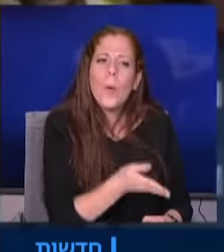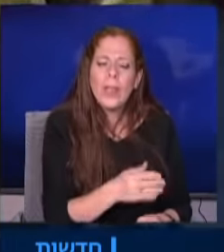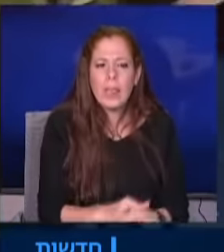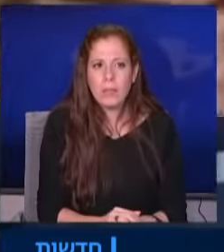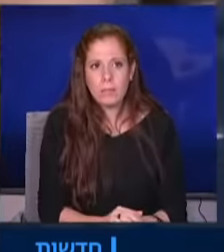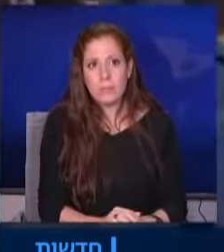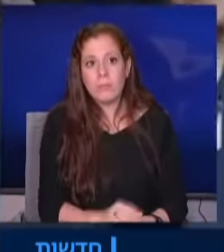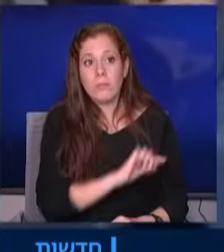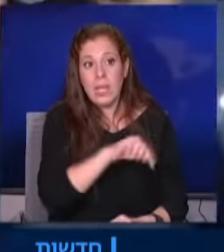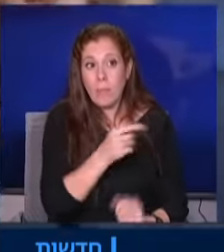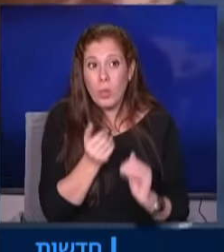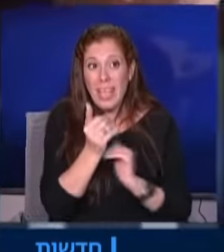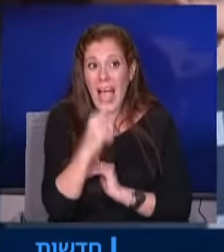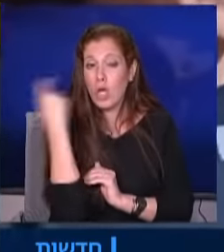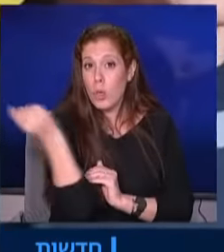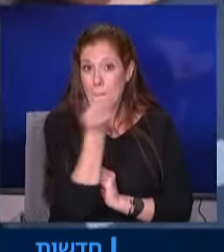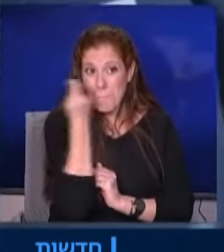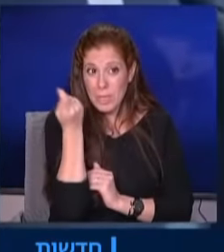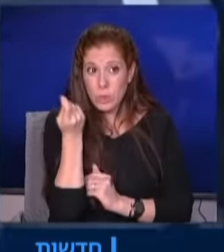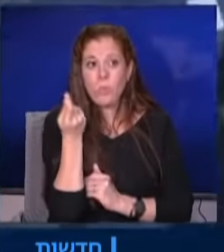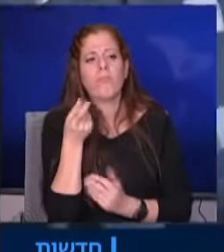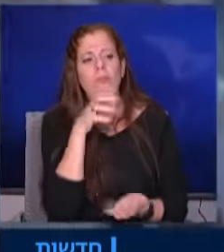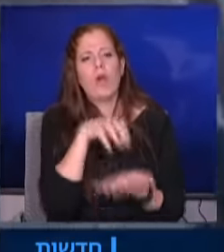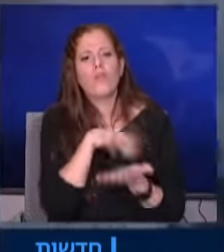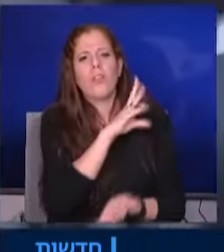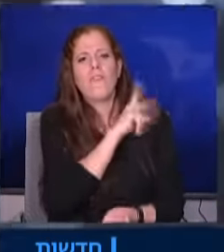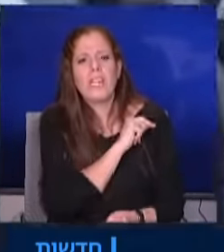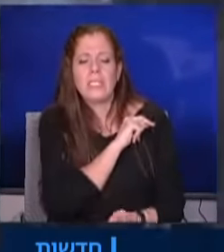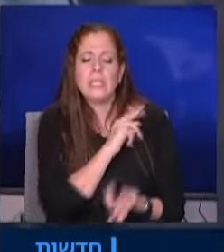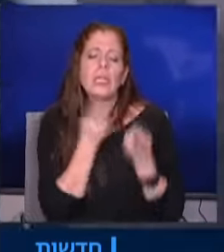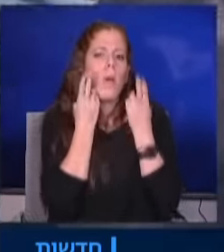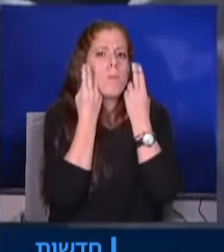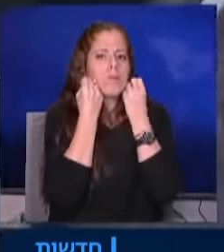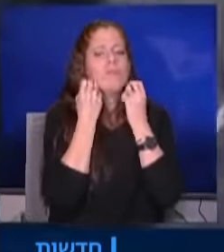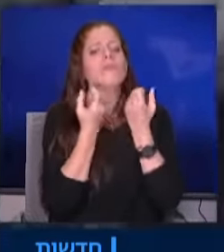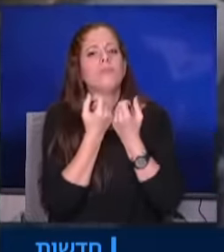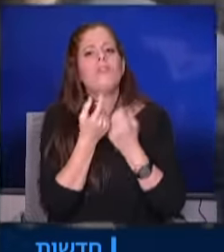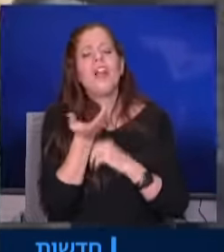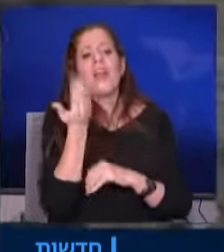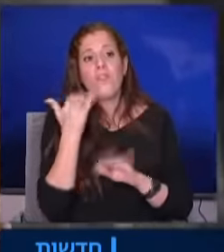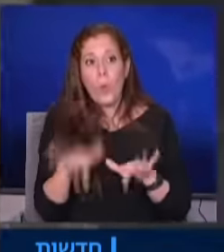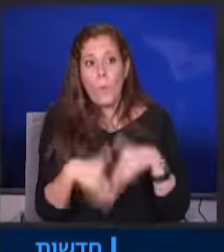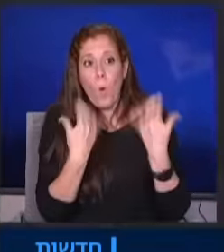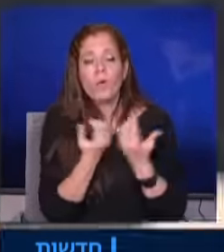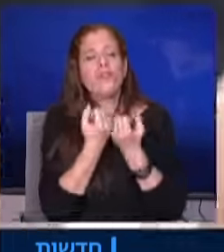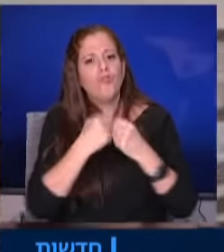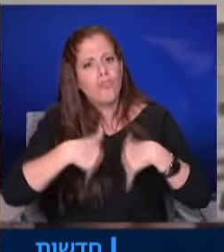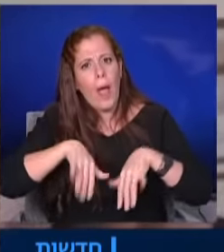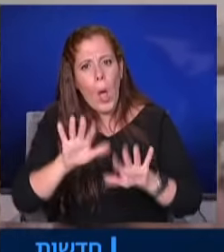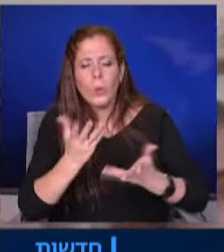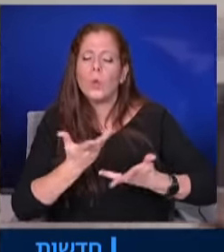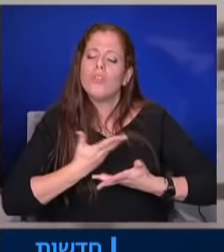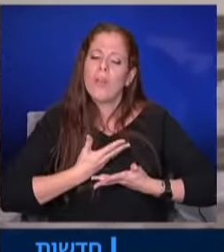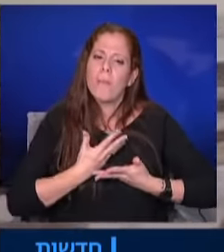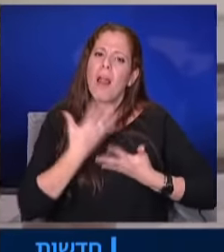שעות ספורות אחרי פרסום התיעוד, הרשות הפלסטינית התקפלה ושחררה לפנות בוקר את בנו של זביידי שזכה לקבלת